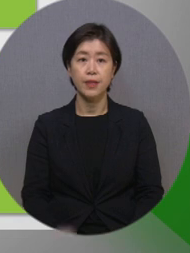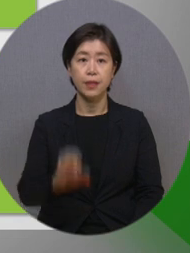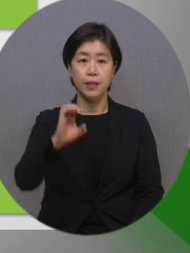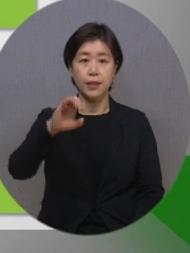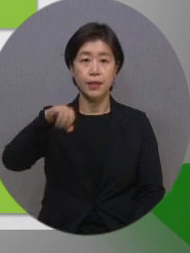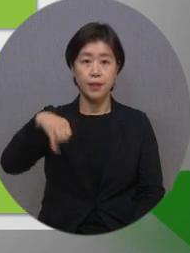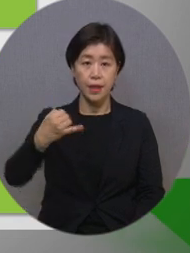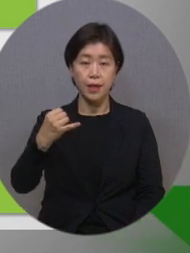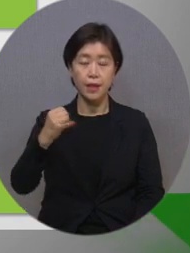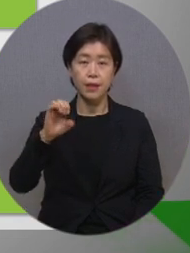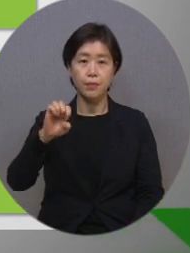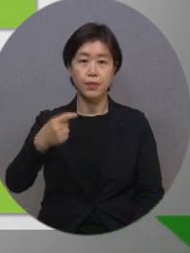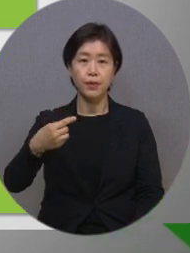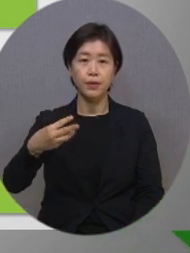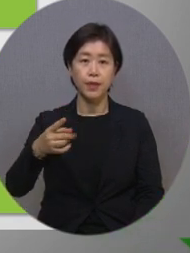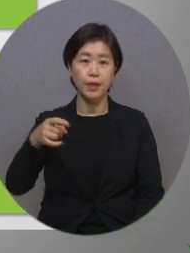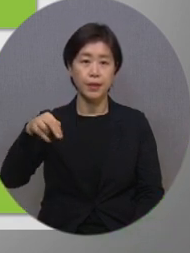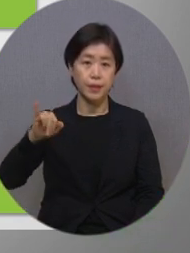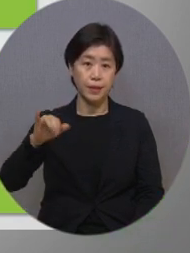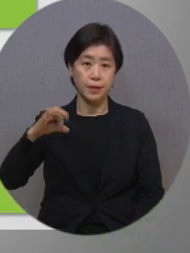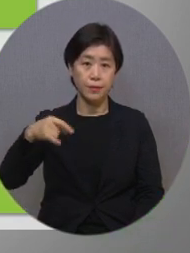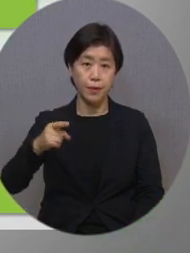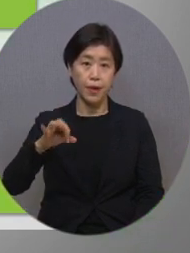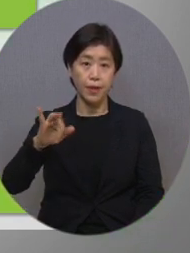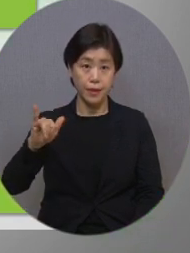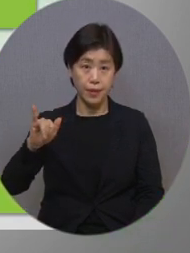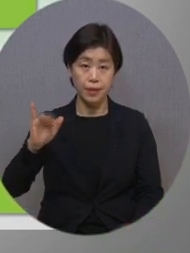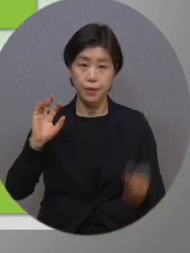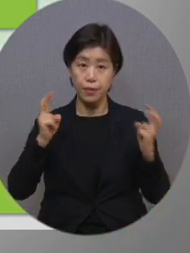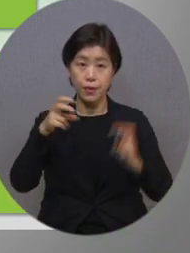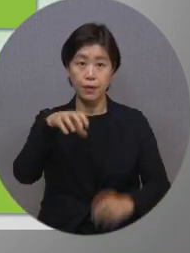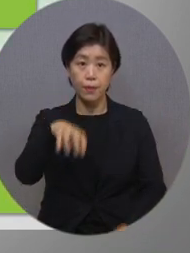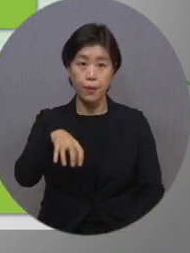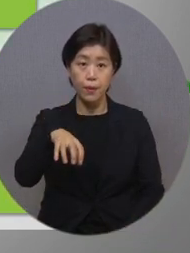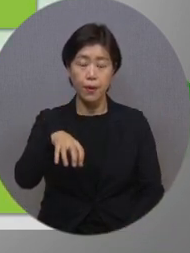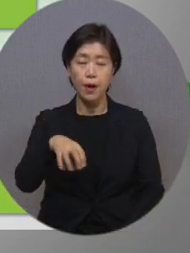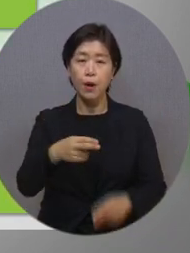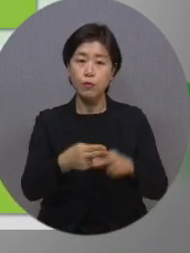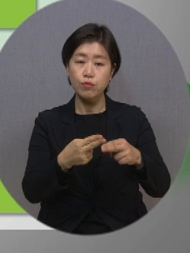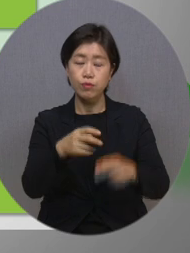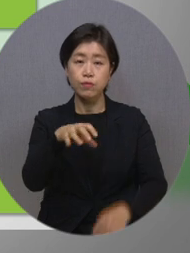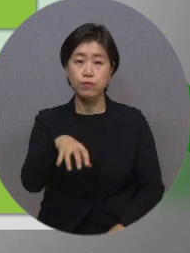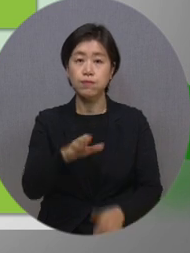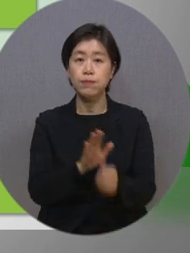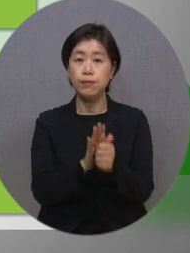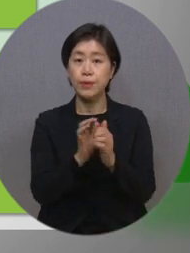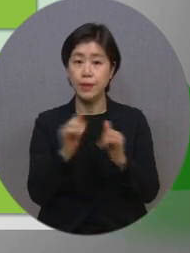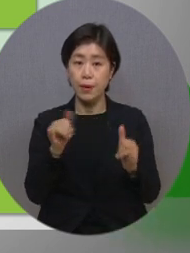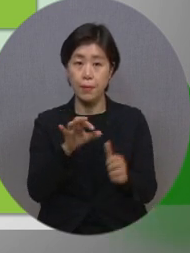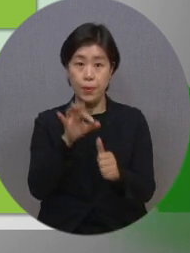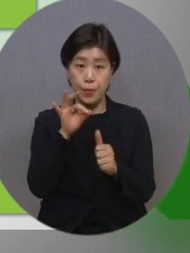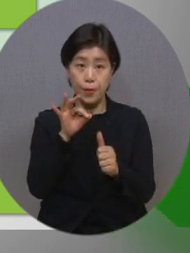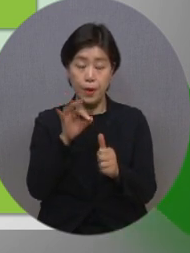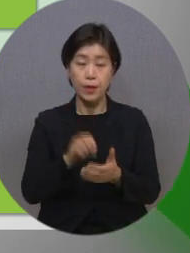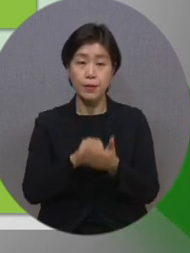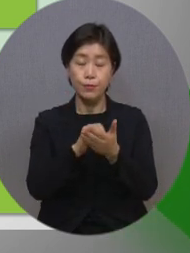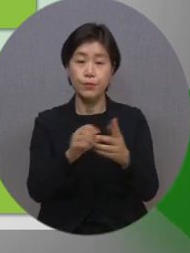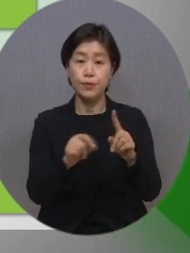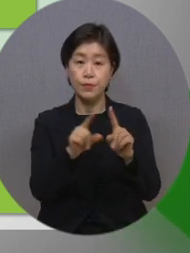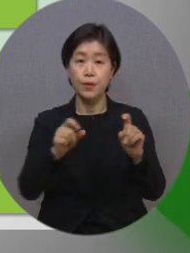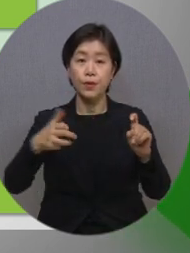CJ 프레시웨이 주식회사에서 주방 보조원을 모집합니다. 접수 마감일은 11월